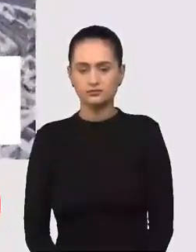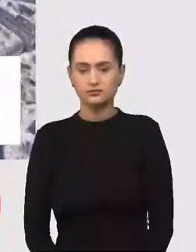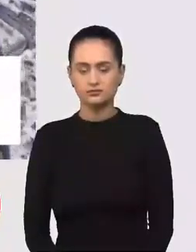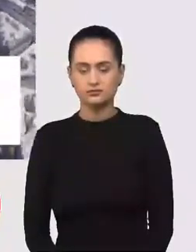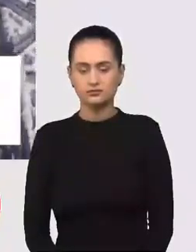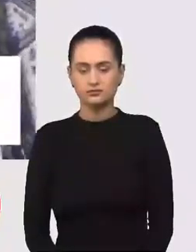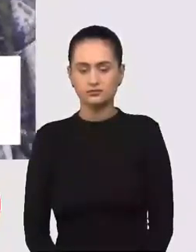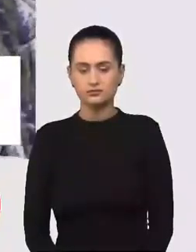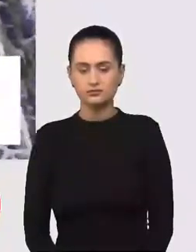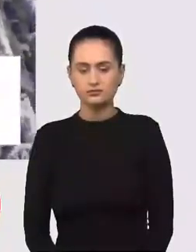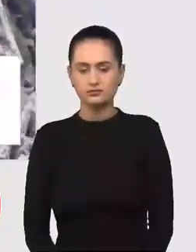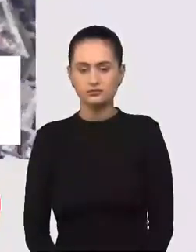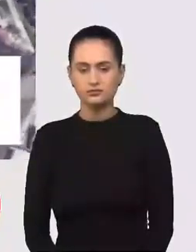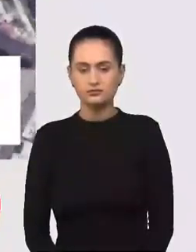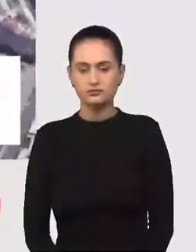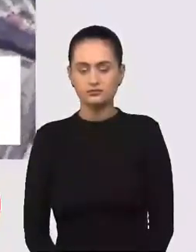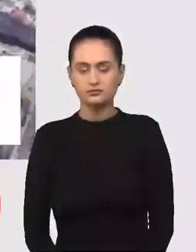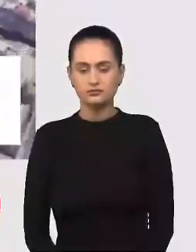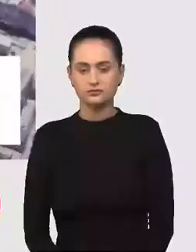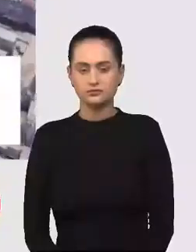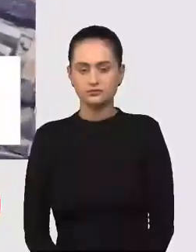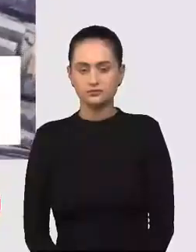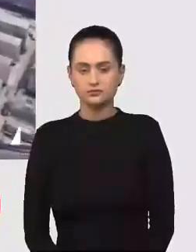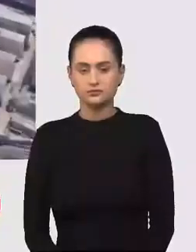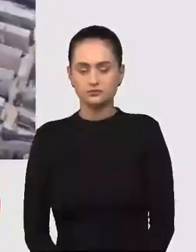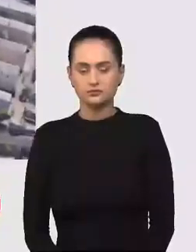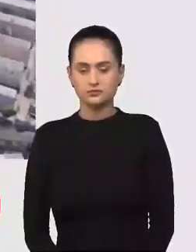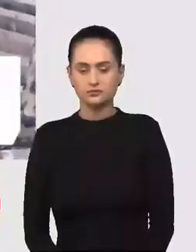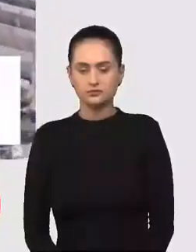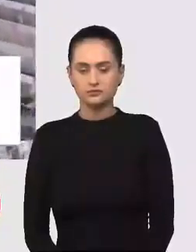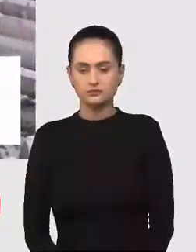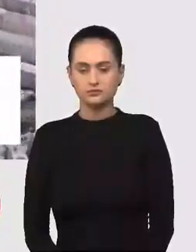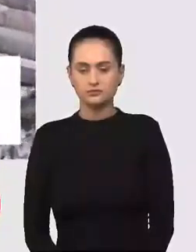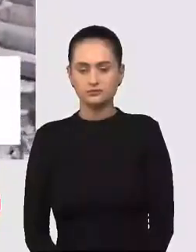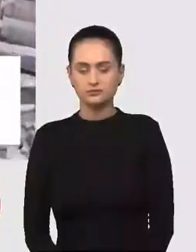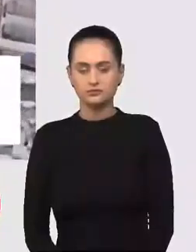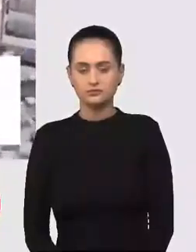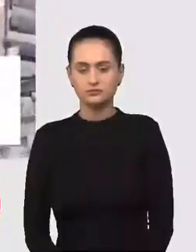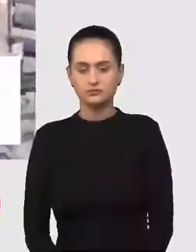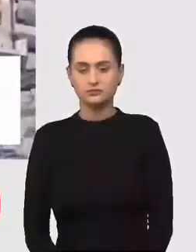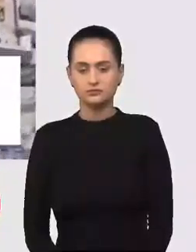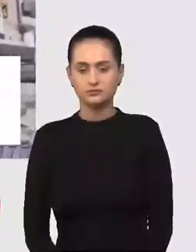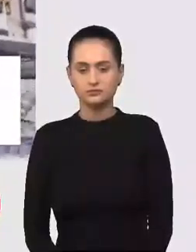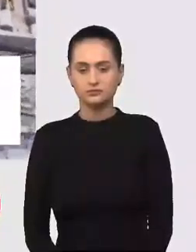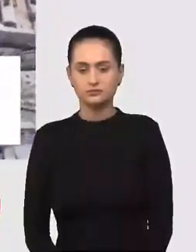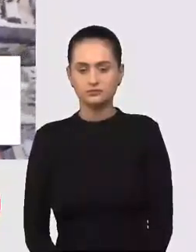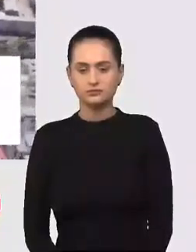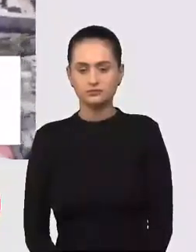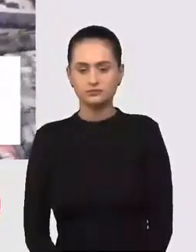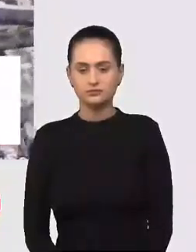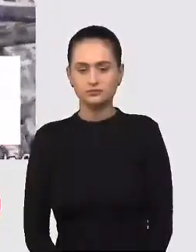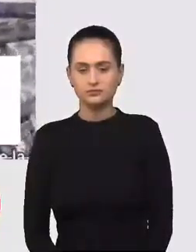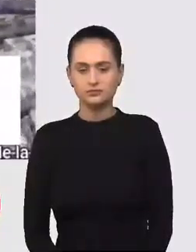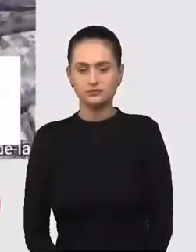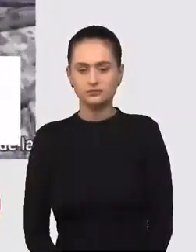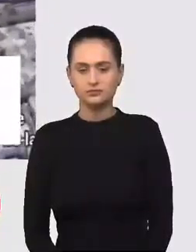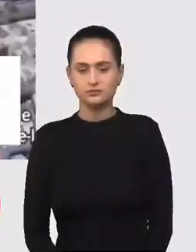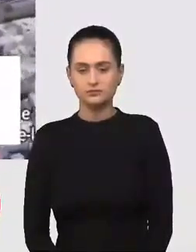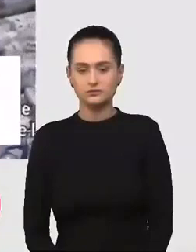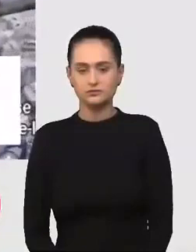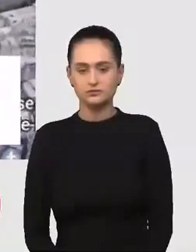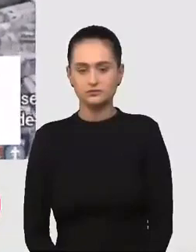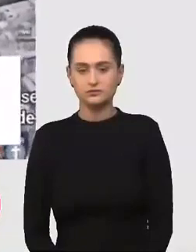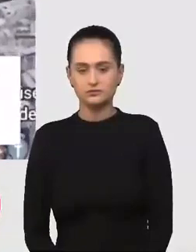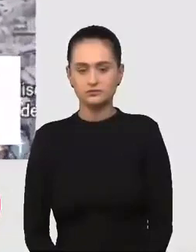Trenurile sunt perturbate atât la sosire cât și la plecare. Atât trenurile regionale cât și TGV-urile, mai ales